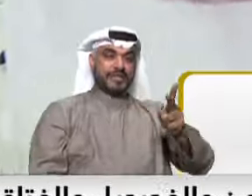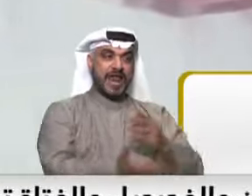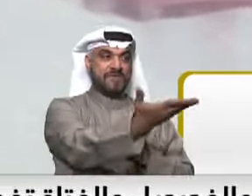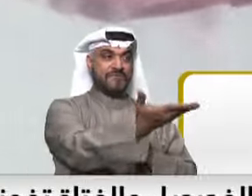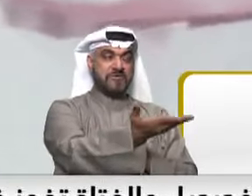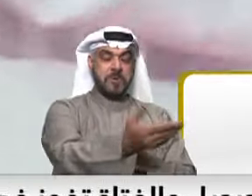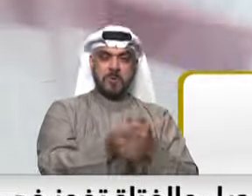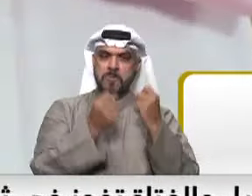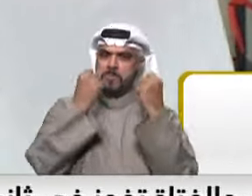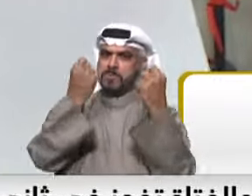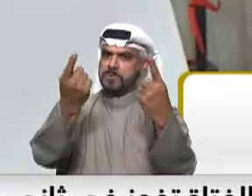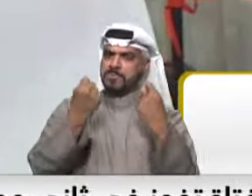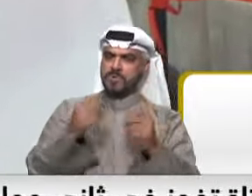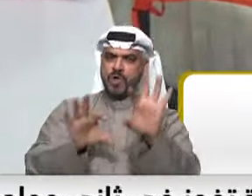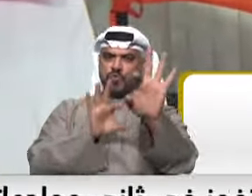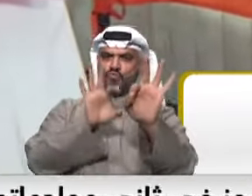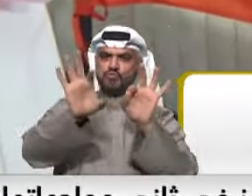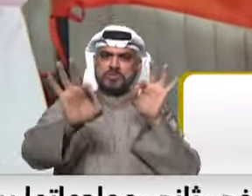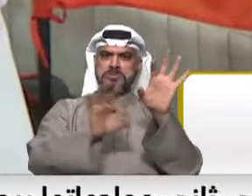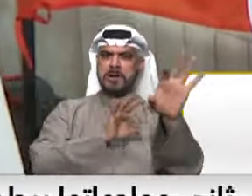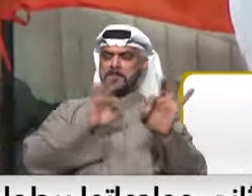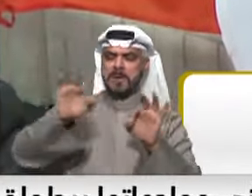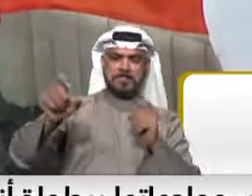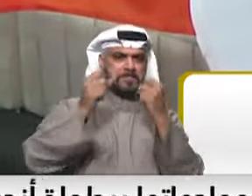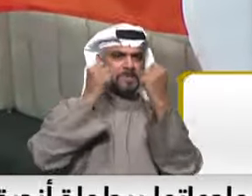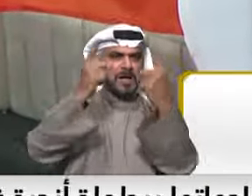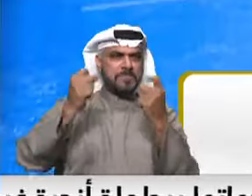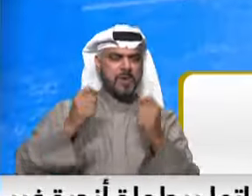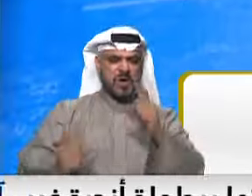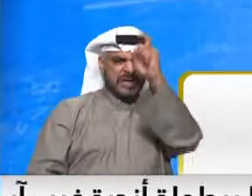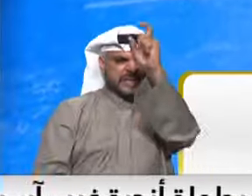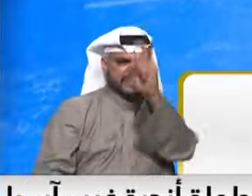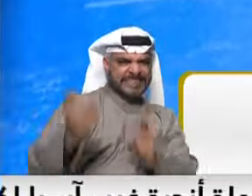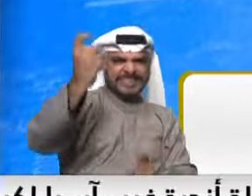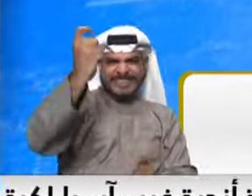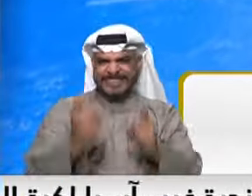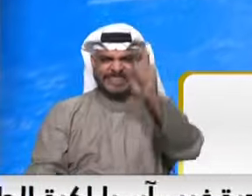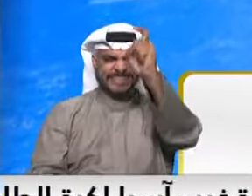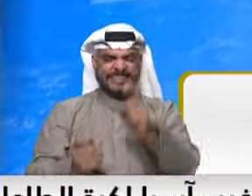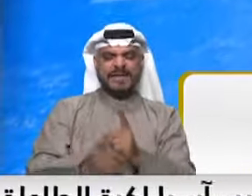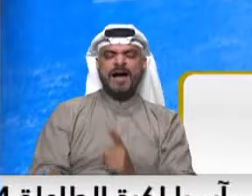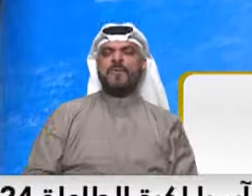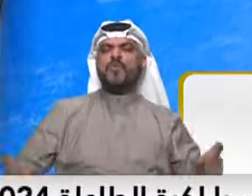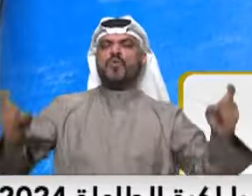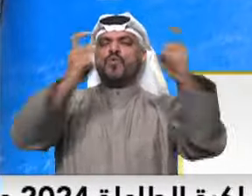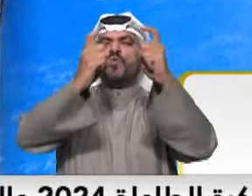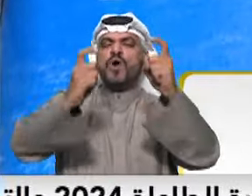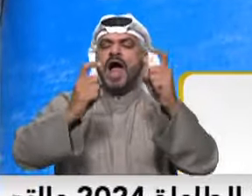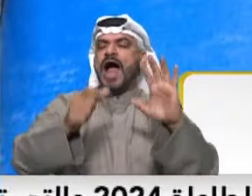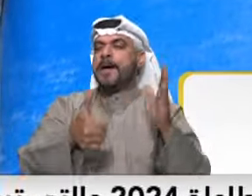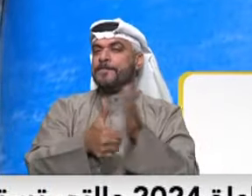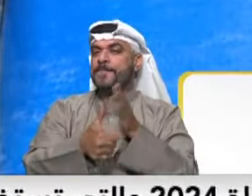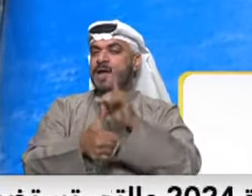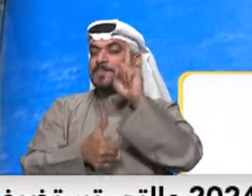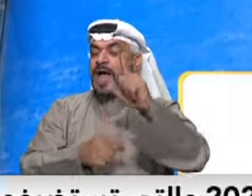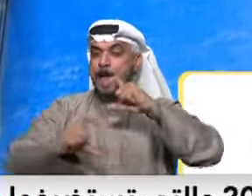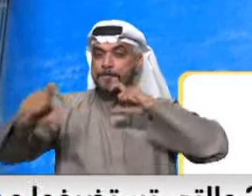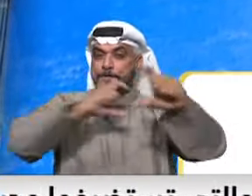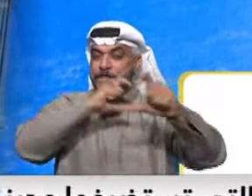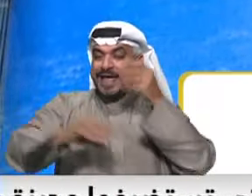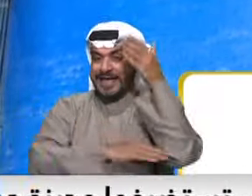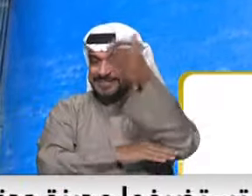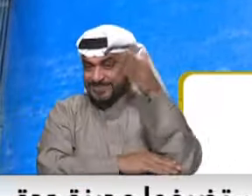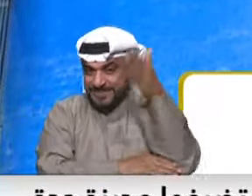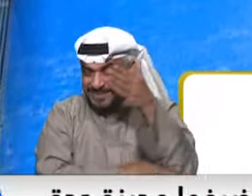المنتخب من ممثلي المصارف. فبعد مواجهة قوية وصل للمباراة النهائية فريق بنك الكويت